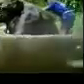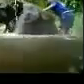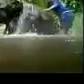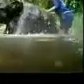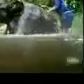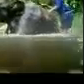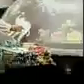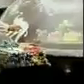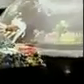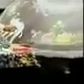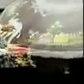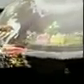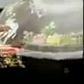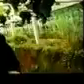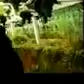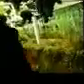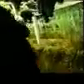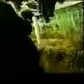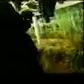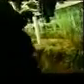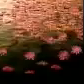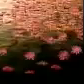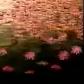ทั้งธรรมชาติศิลปะวัฒนธรรม